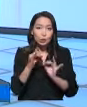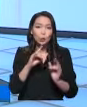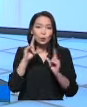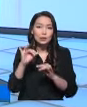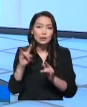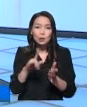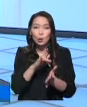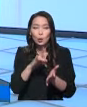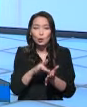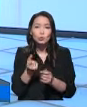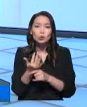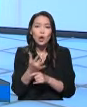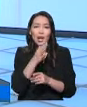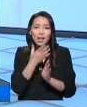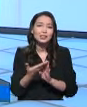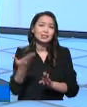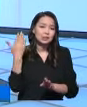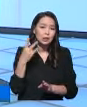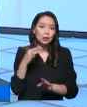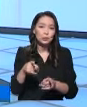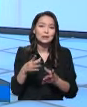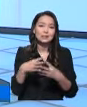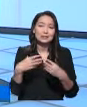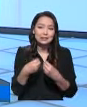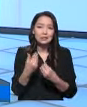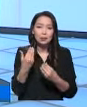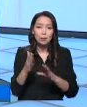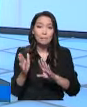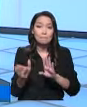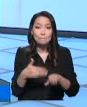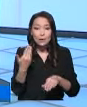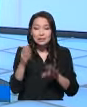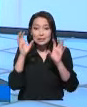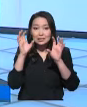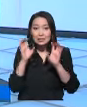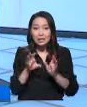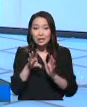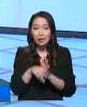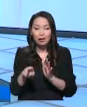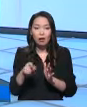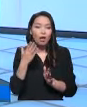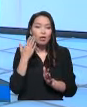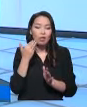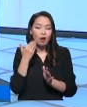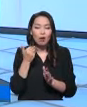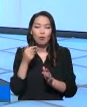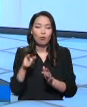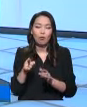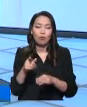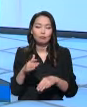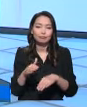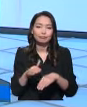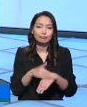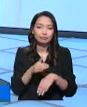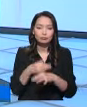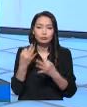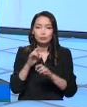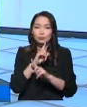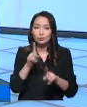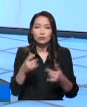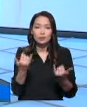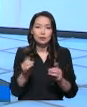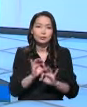истории несколько лет, однако теперь семейным дебоширам после поправок в законодательство так легко отделаться не удастся. Ирина